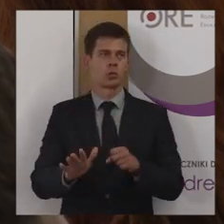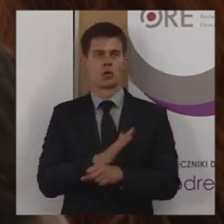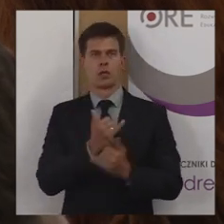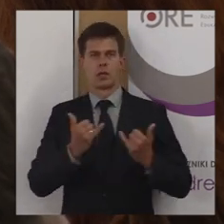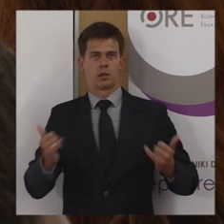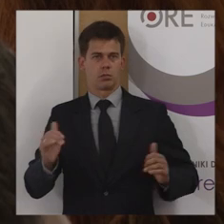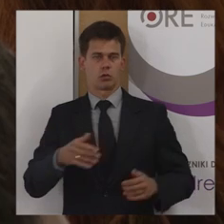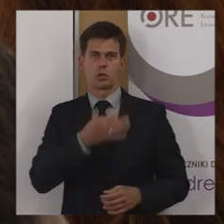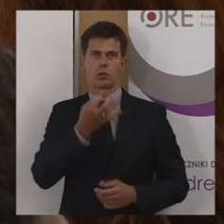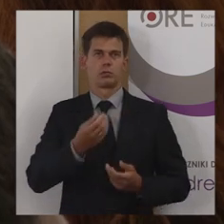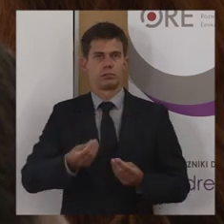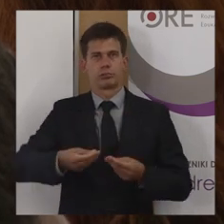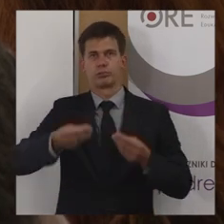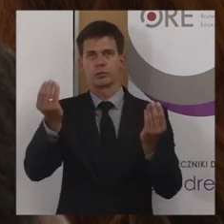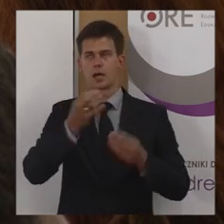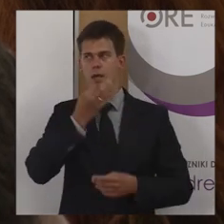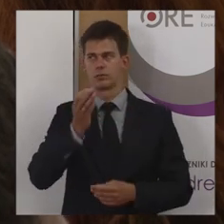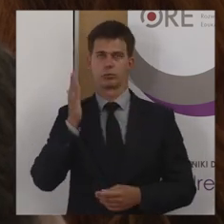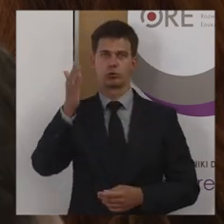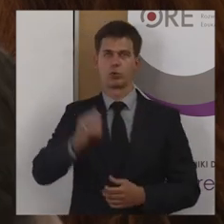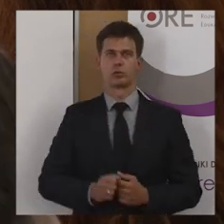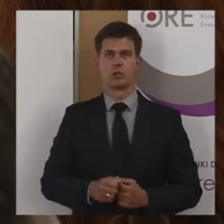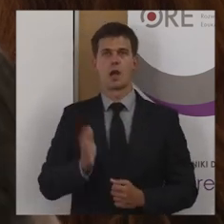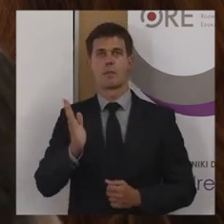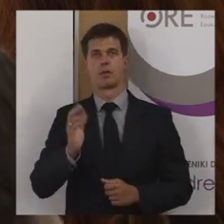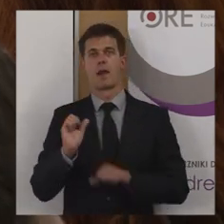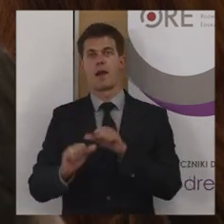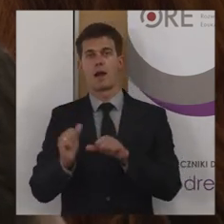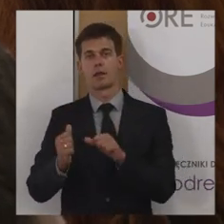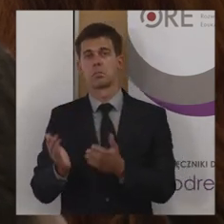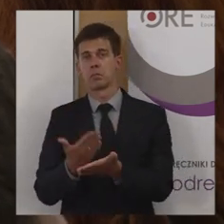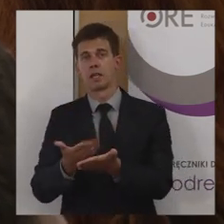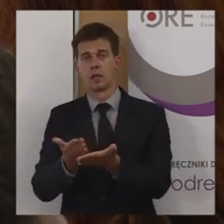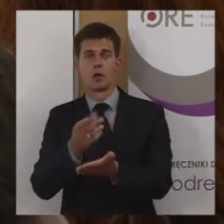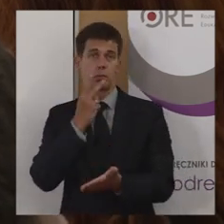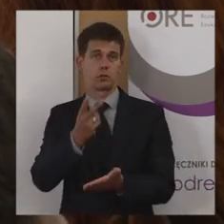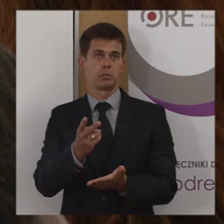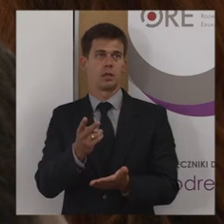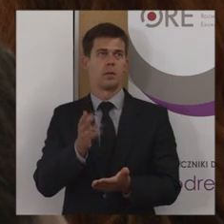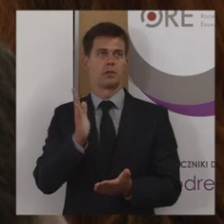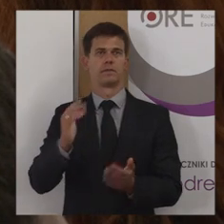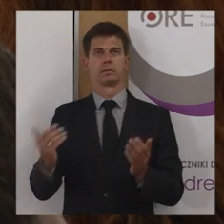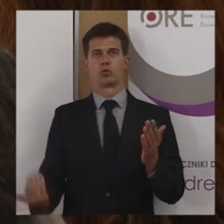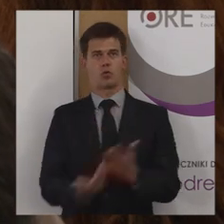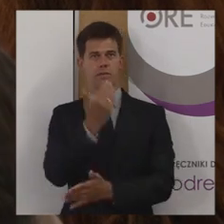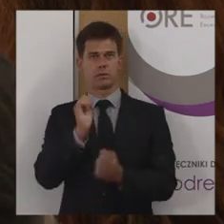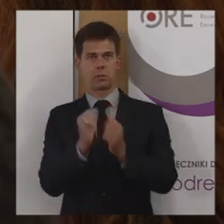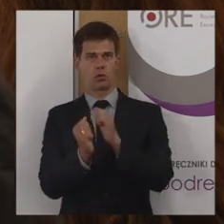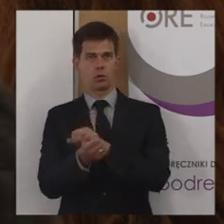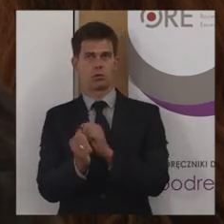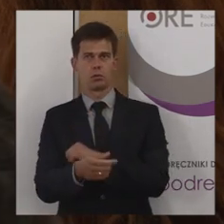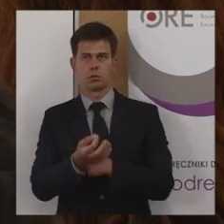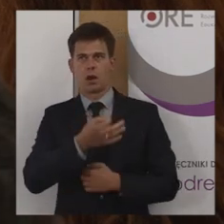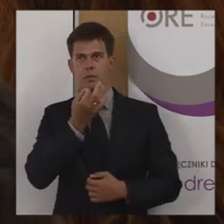uzupełniany i być może po kilku latach od jego wdrożenia zobaczymy nieco inny kształt w wielu warstwach